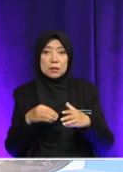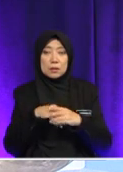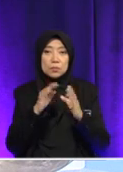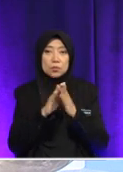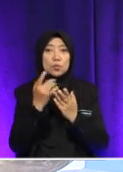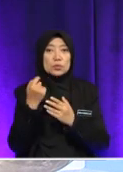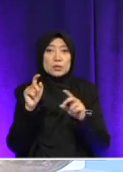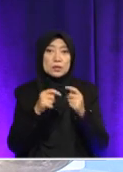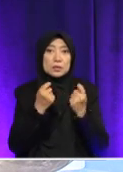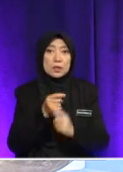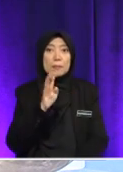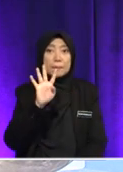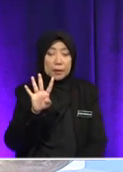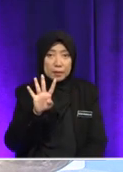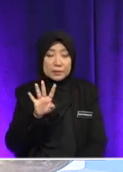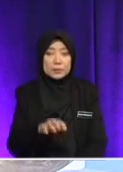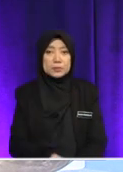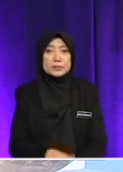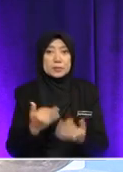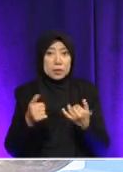murid-murid tingkatan 4 tingkat